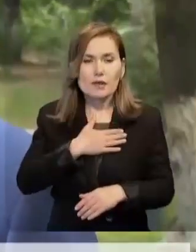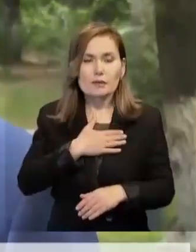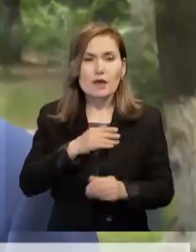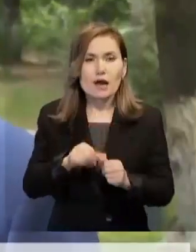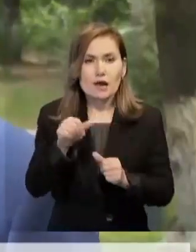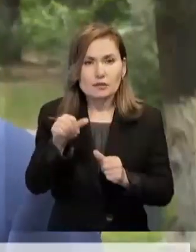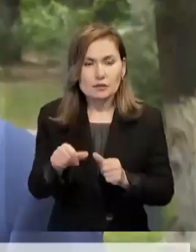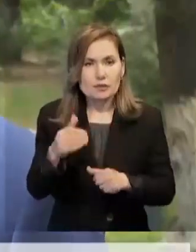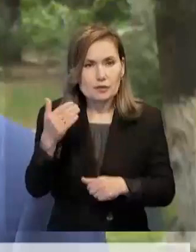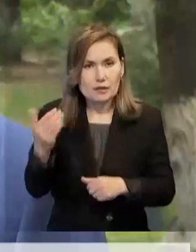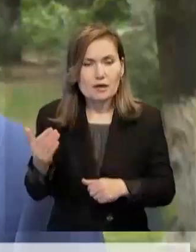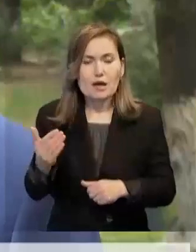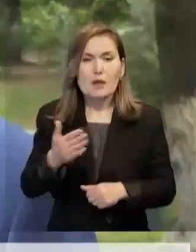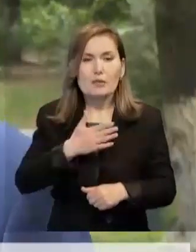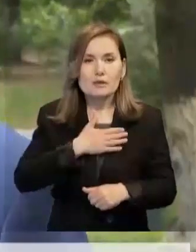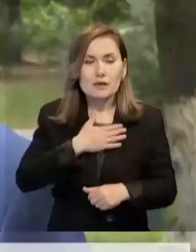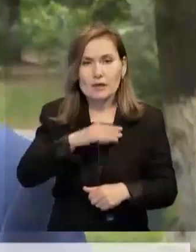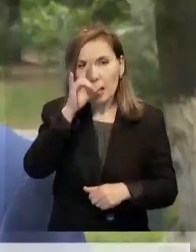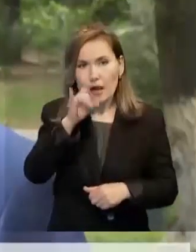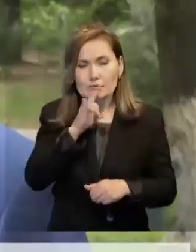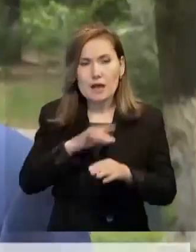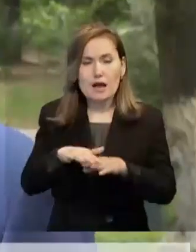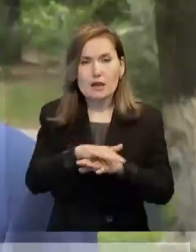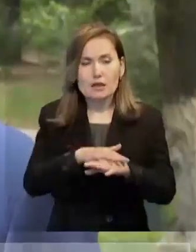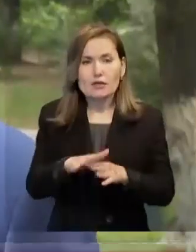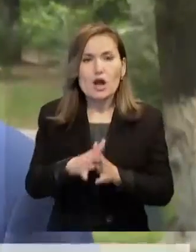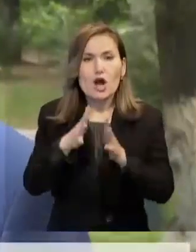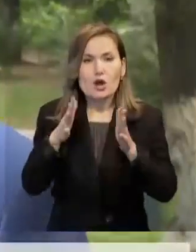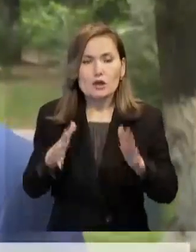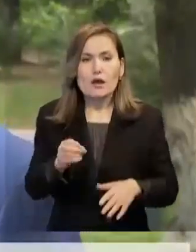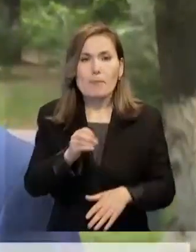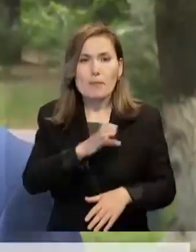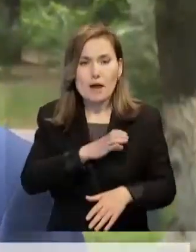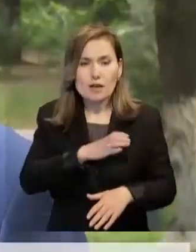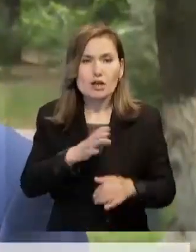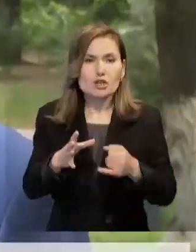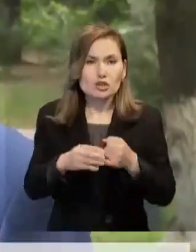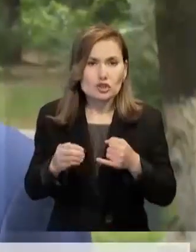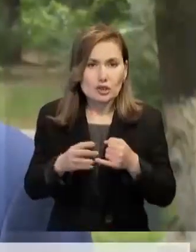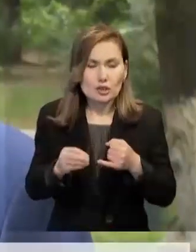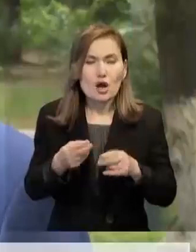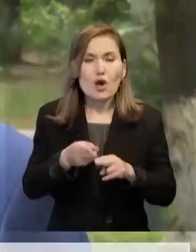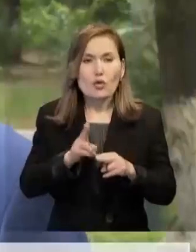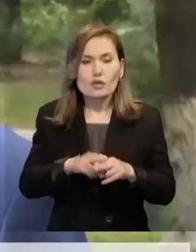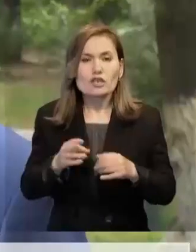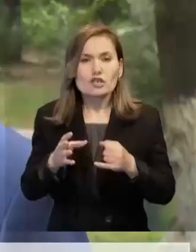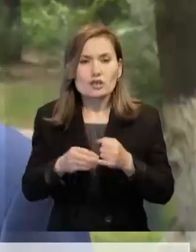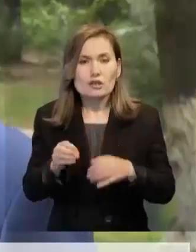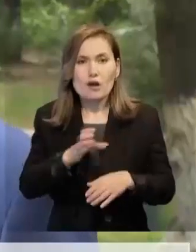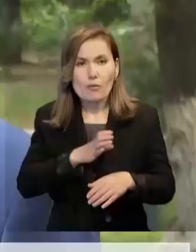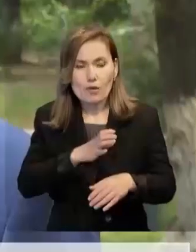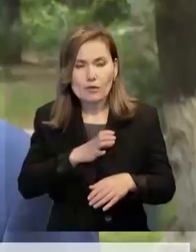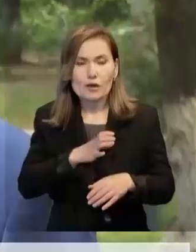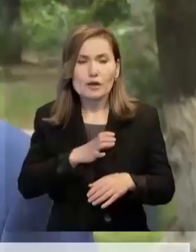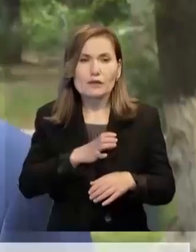äsiresi mınau bizdin Kazak halkının en ülken baylığı bol jeri. Osa jerdin koynauı,